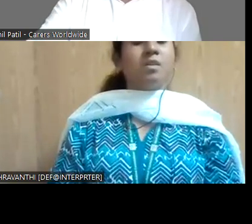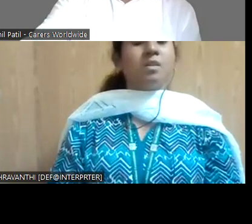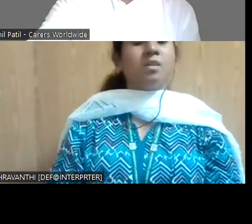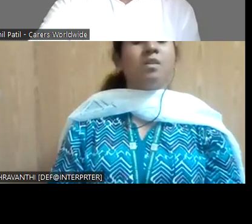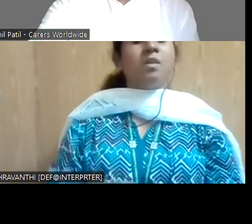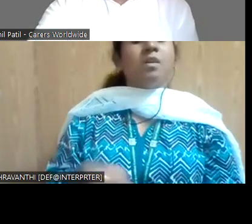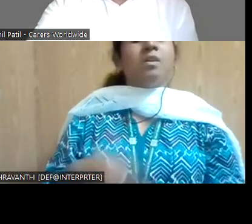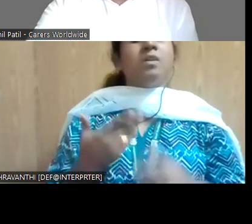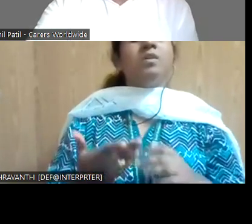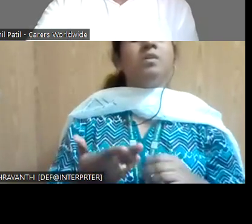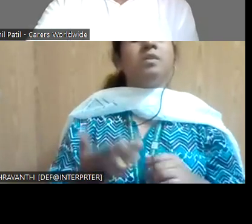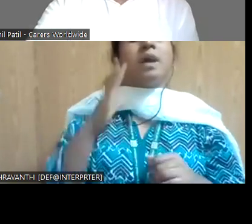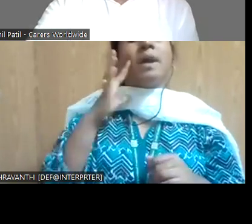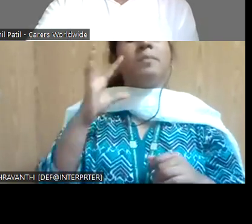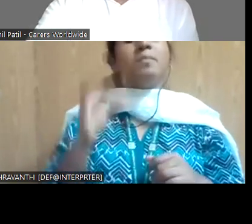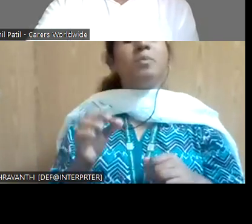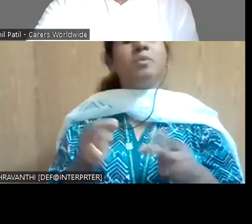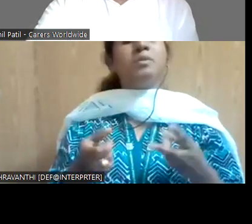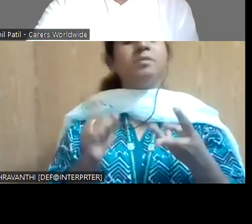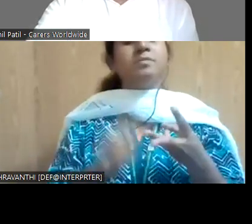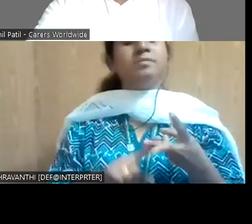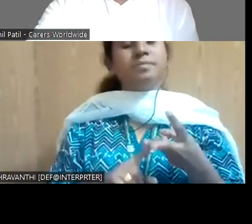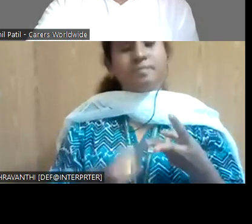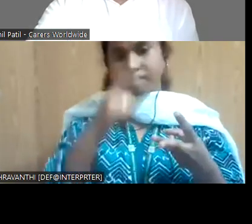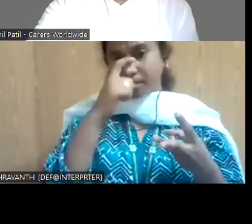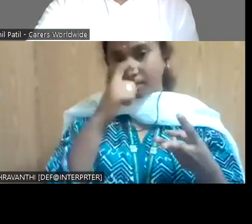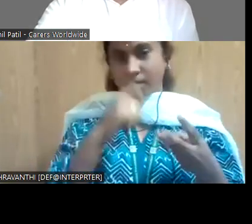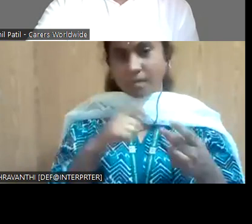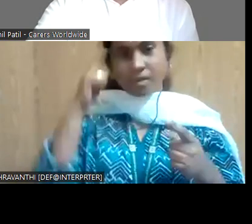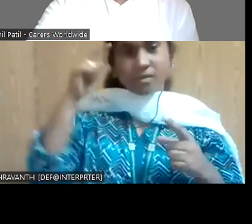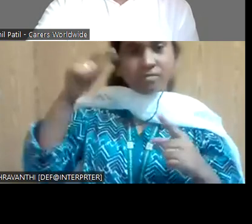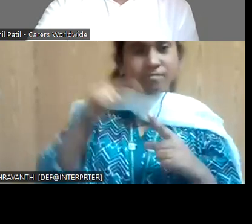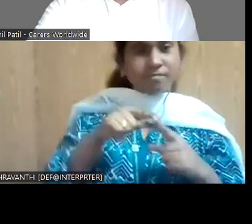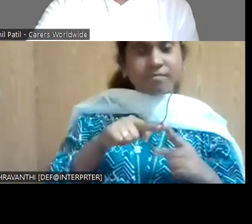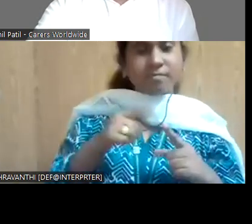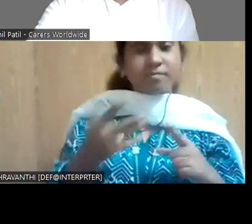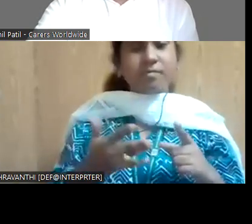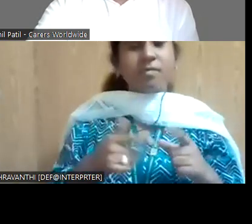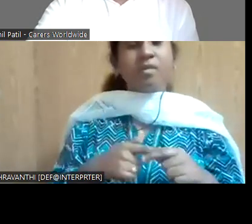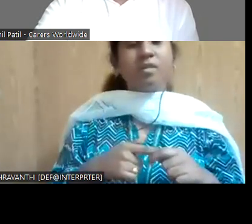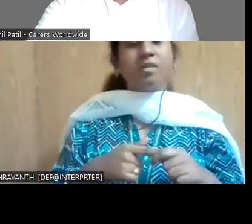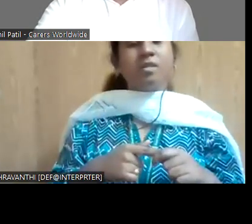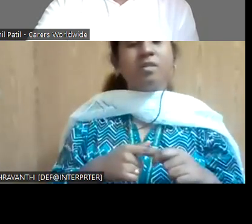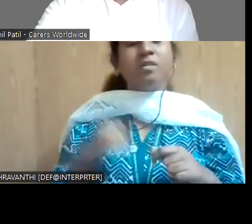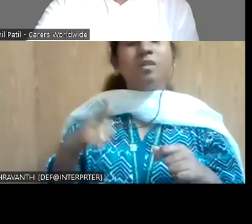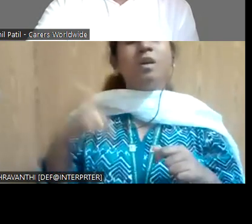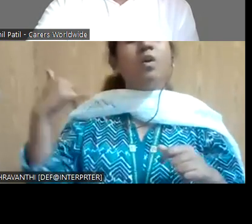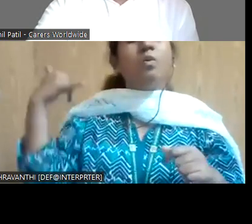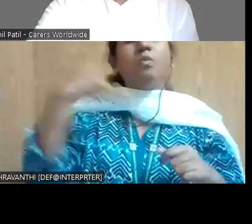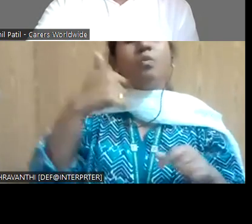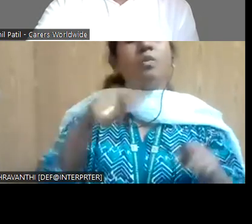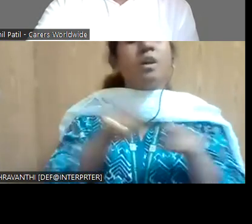जो इम्पोर्टेंट एक चीज और सर ने बताई थी वो उस बात से भी मैं अग्री थी कि जो उन्होंने फोन का एग्जांपल दिया था कि